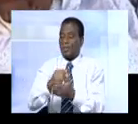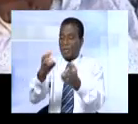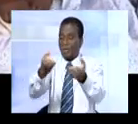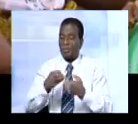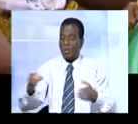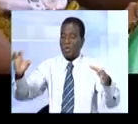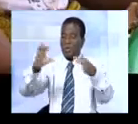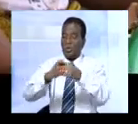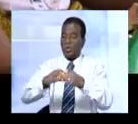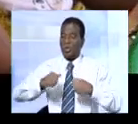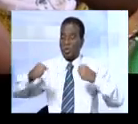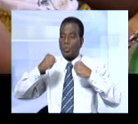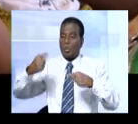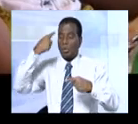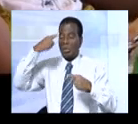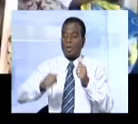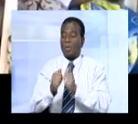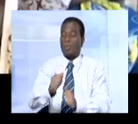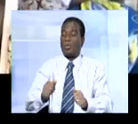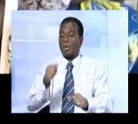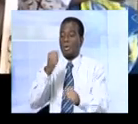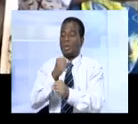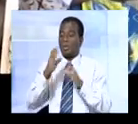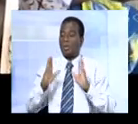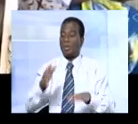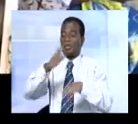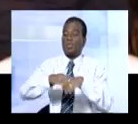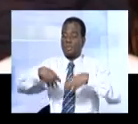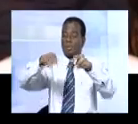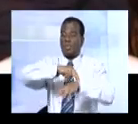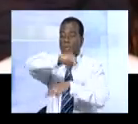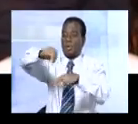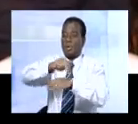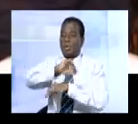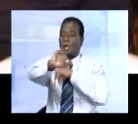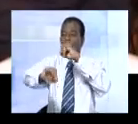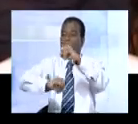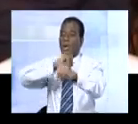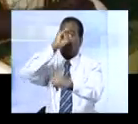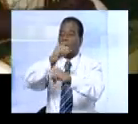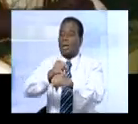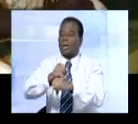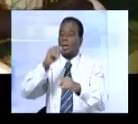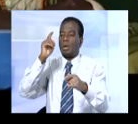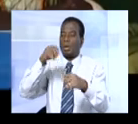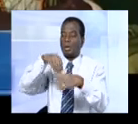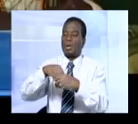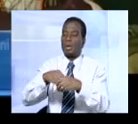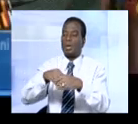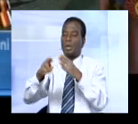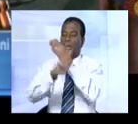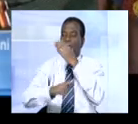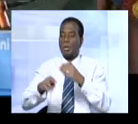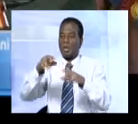fédérer leurs énergies pour être plus compétitives sur le marché national et international. À Djebonoa, l'agriculture